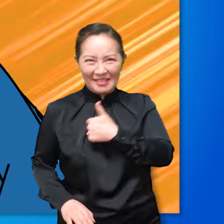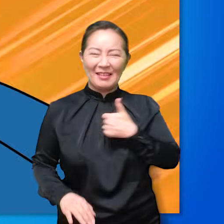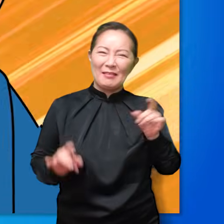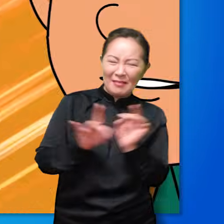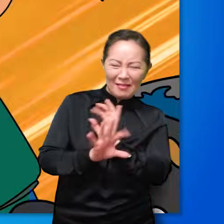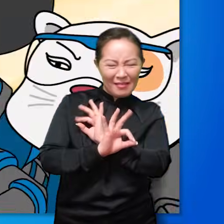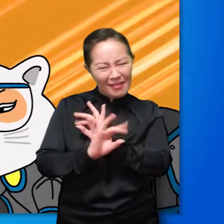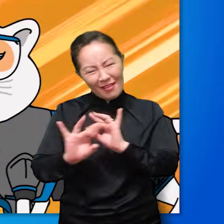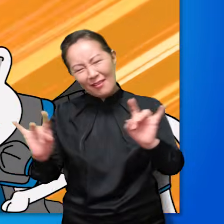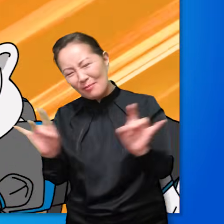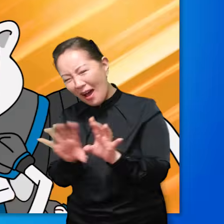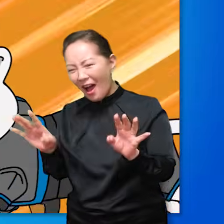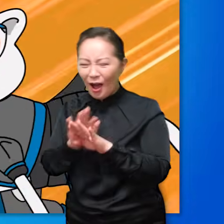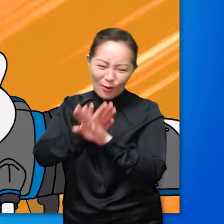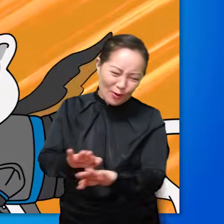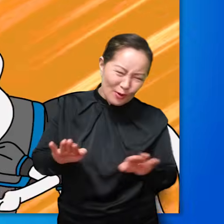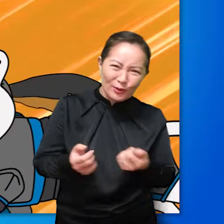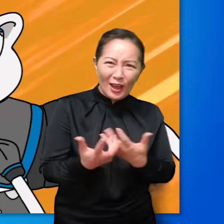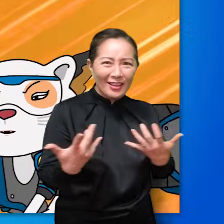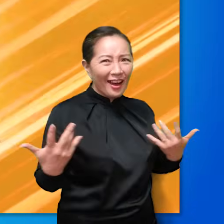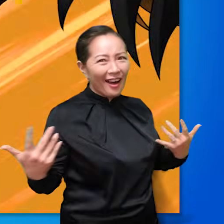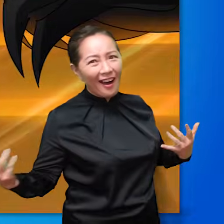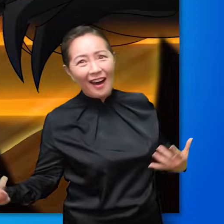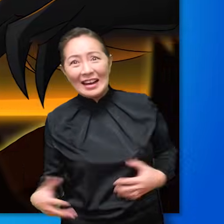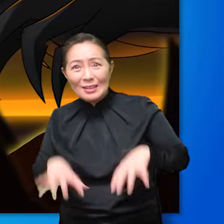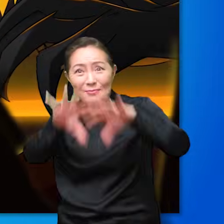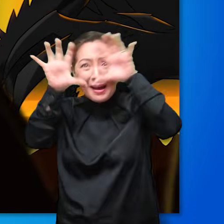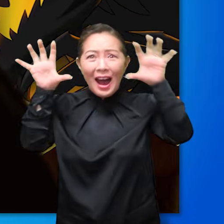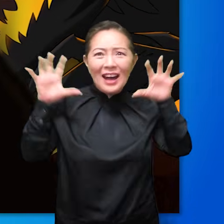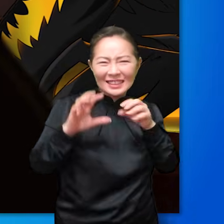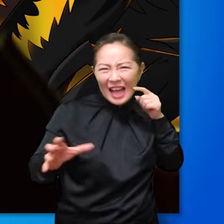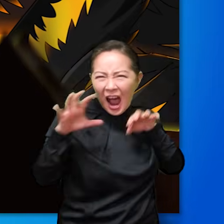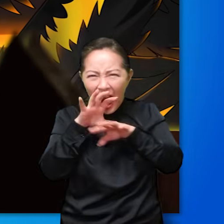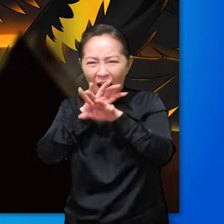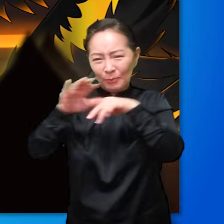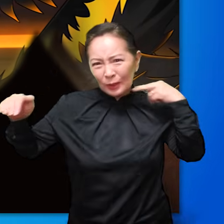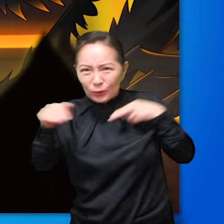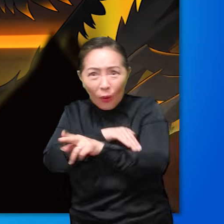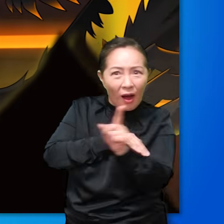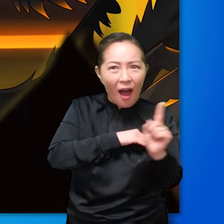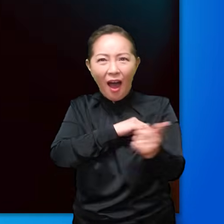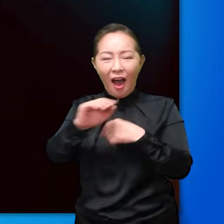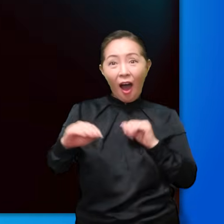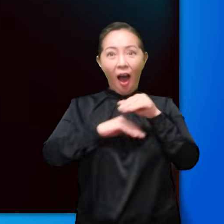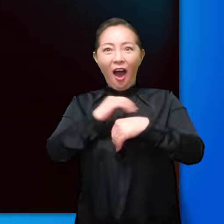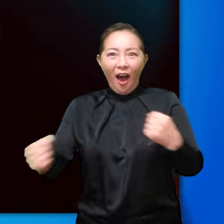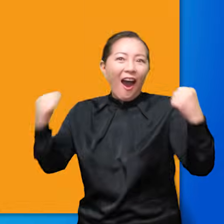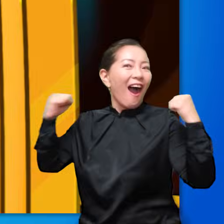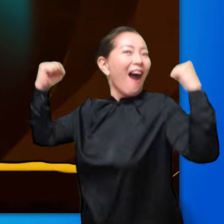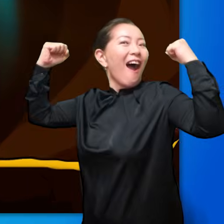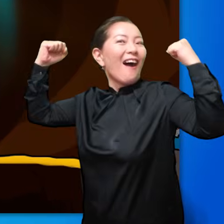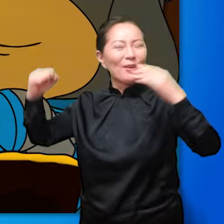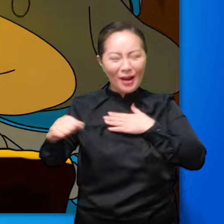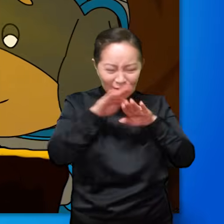байна. Атгалчин хармагсын амнаас хэрхэн яаж муутран гарч чадхыг манай